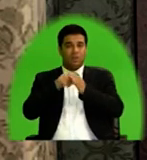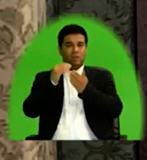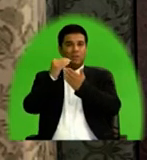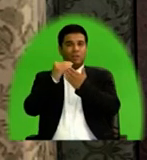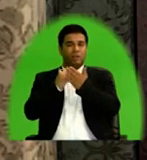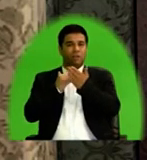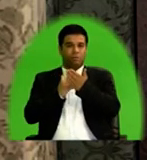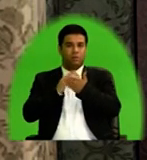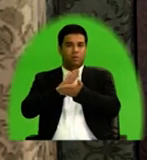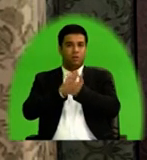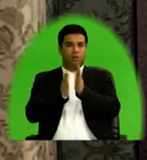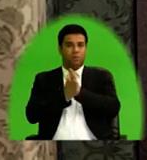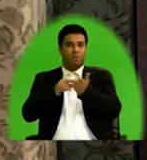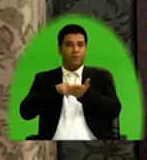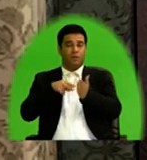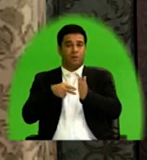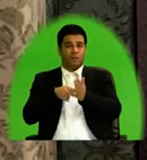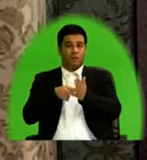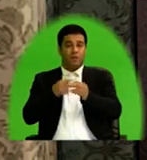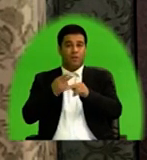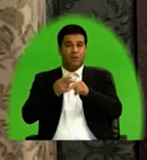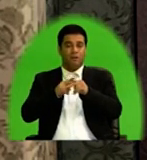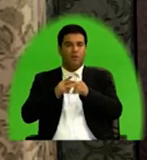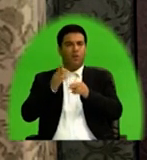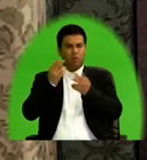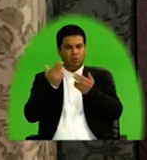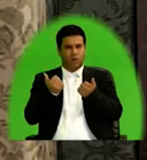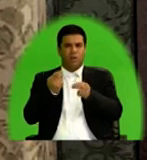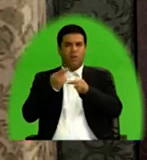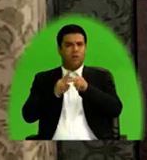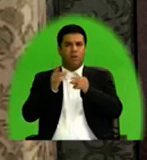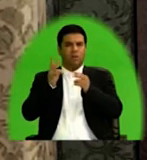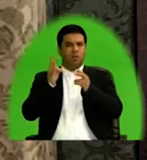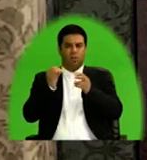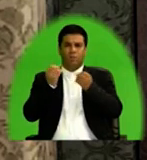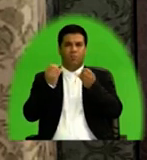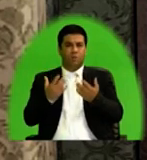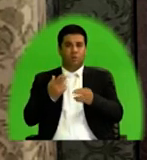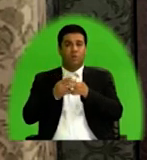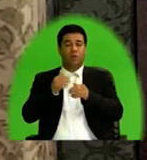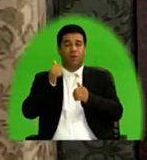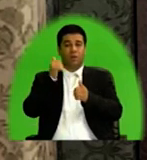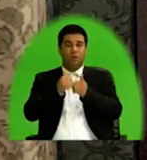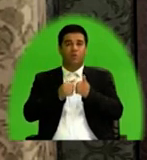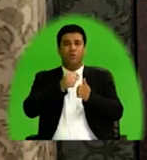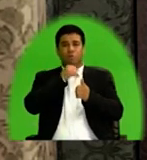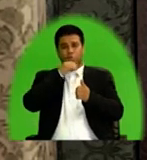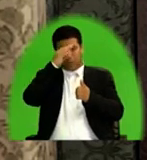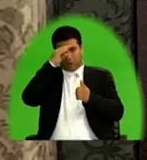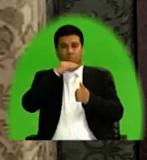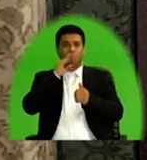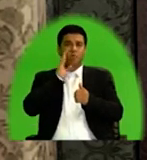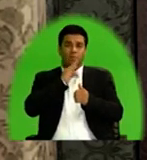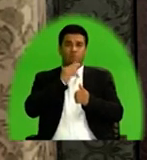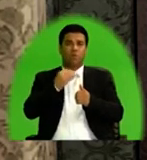систему договоренностей. Что это значит? Это всегда непросто, потому что каждому взрослому, каждому родителю